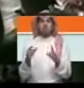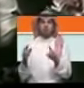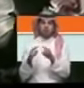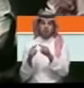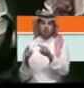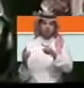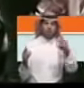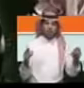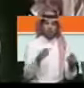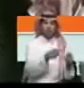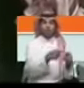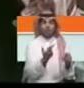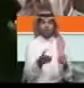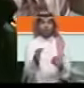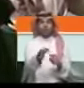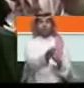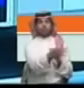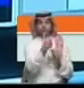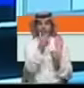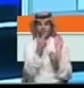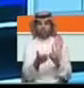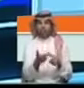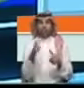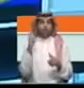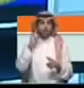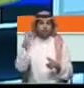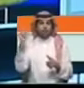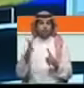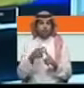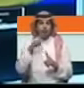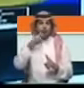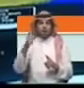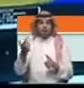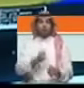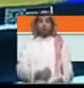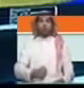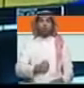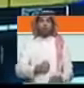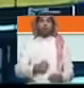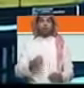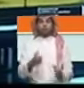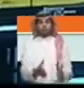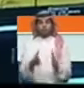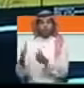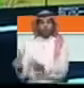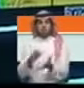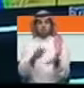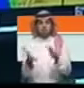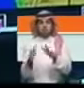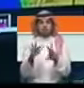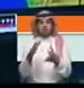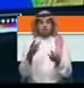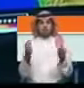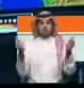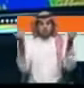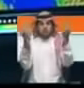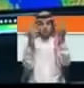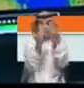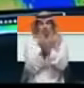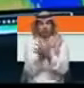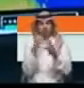الأجزاء الغربية من مناطق الرياض، المدينة المنورة، حائل والجوف. كما لا يستبعد تكون الضباب